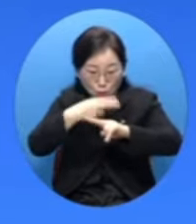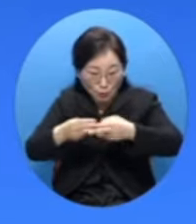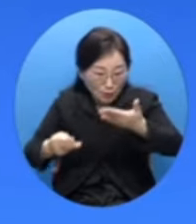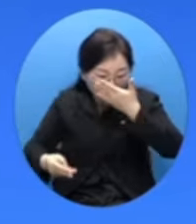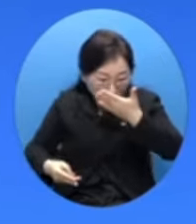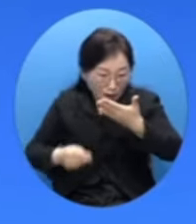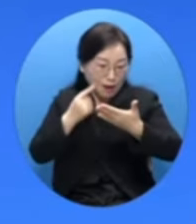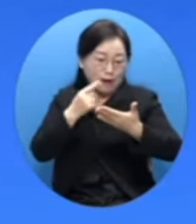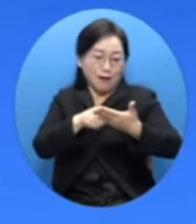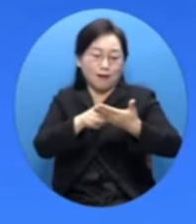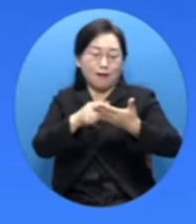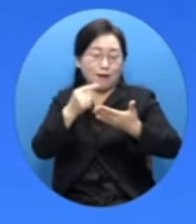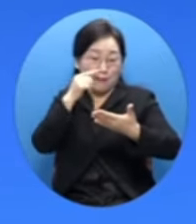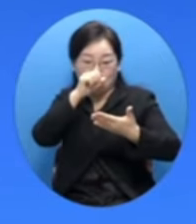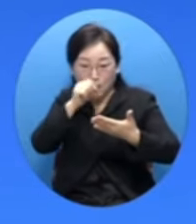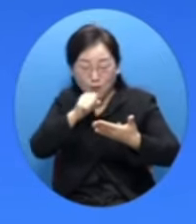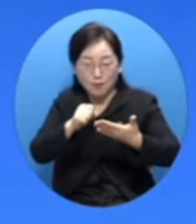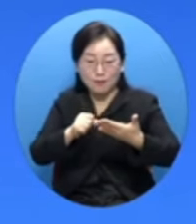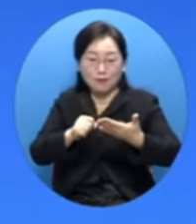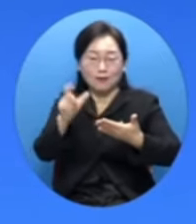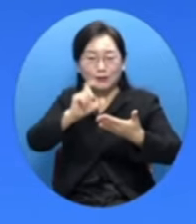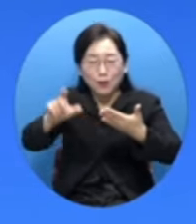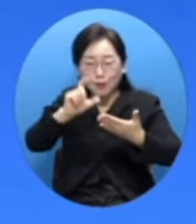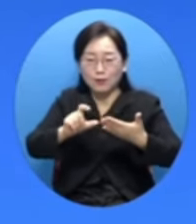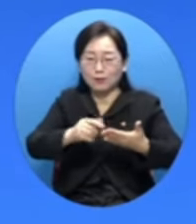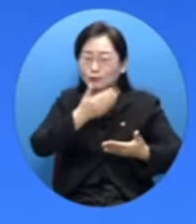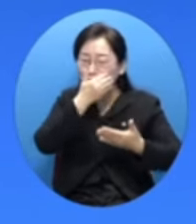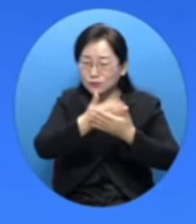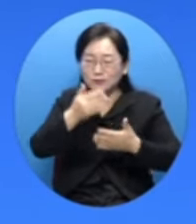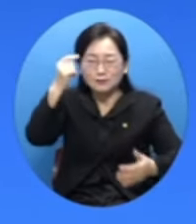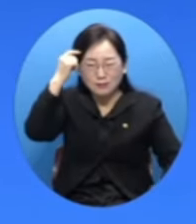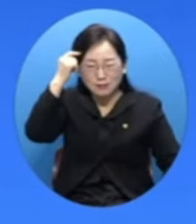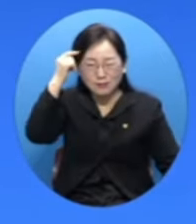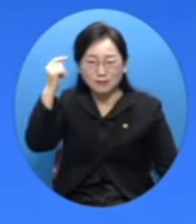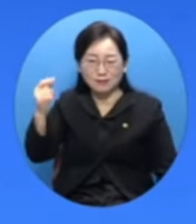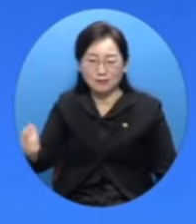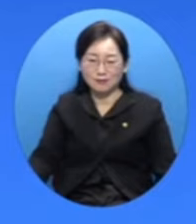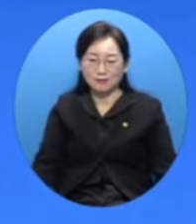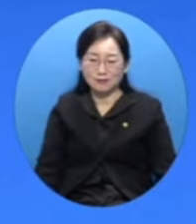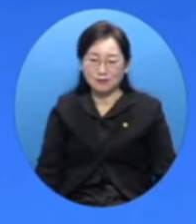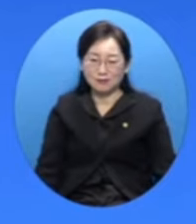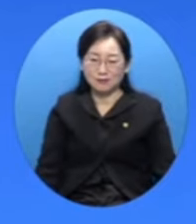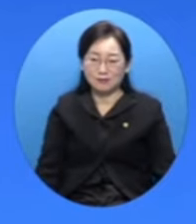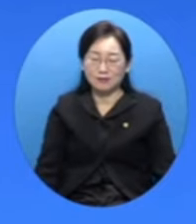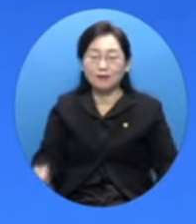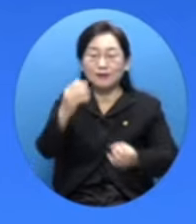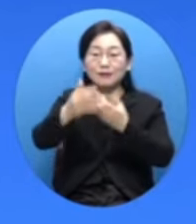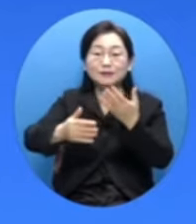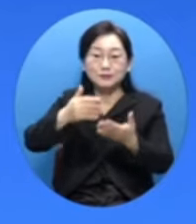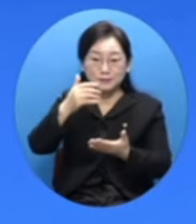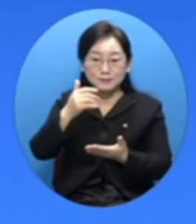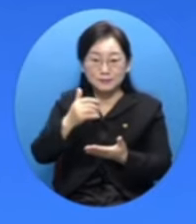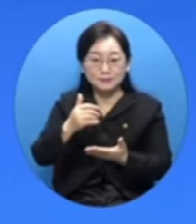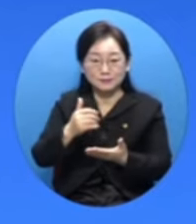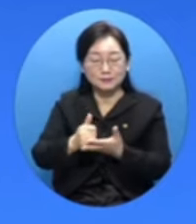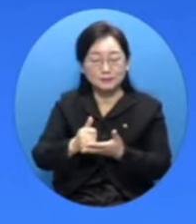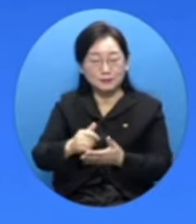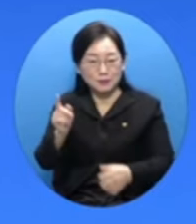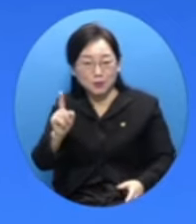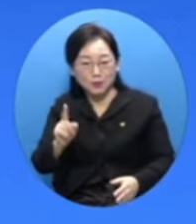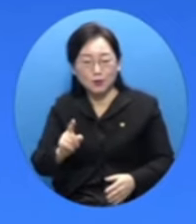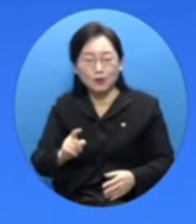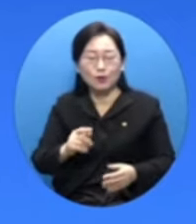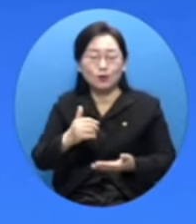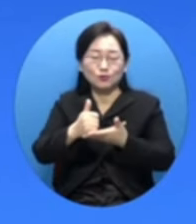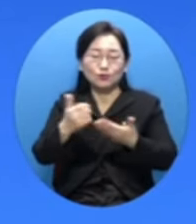때문에 눈에 보이는 선물을 더 귀하게 여길 때가 있는 것입니다. 하나님께서 주님 일 많이 하라고